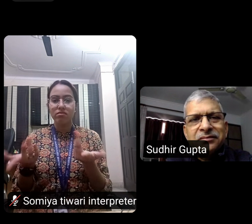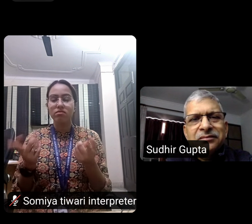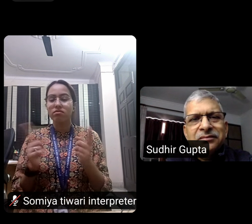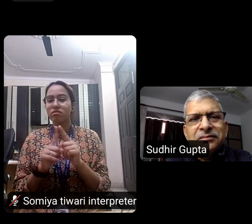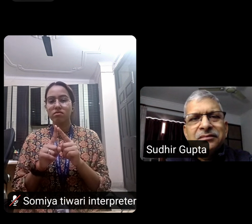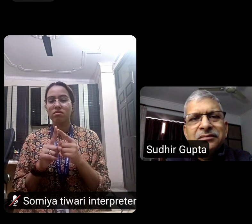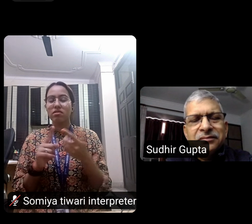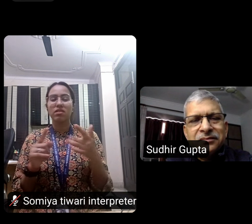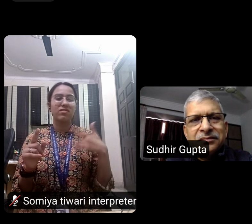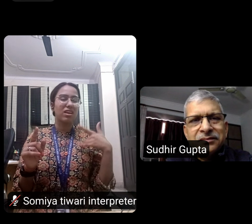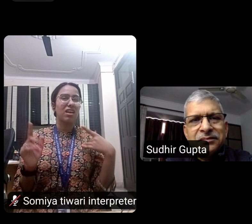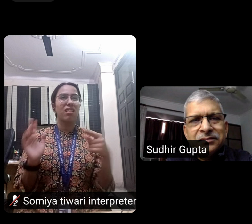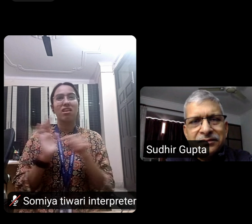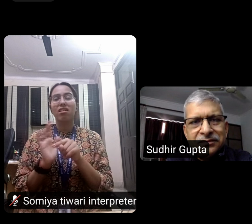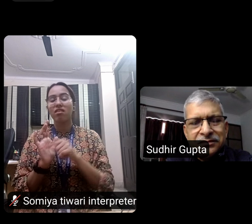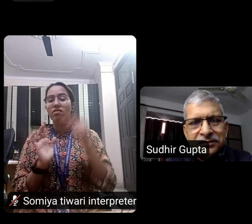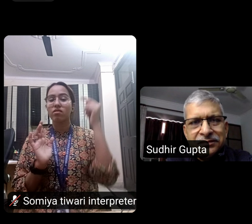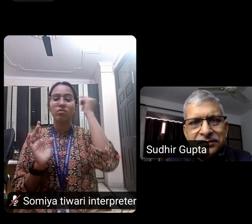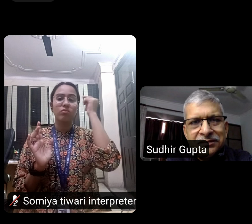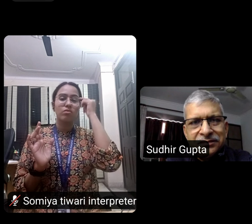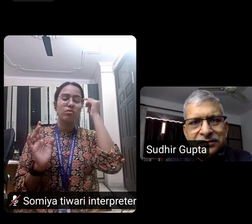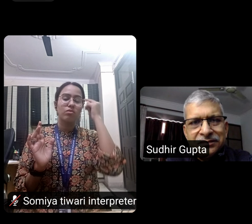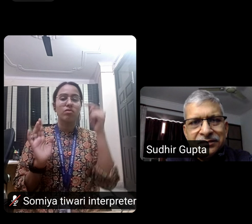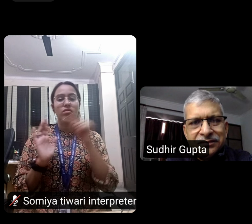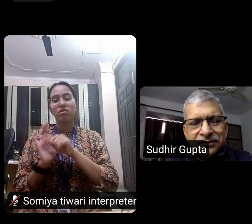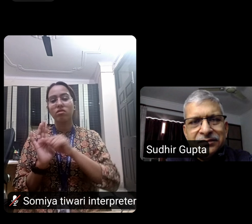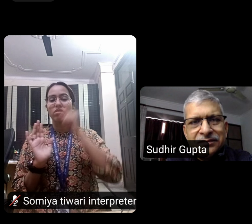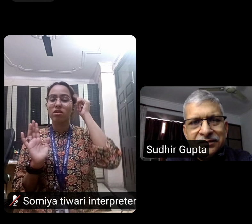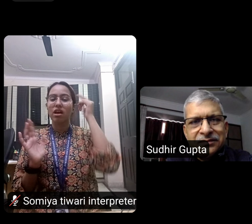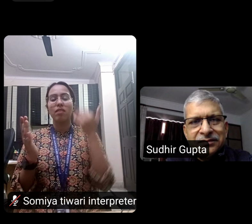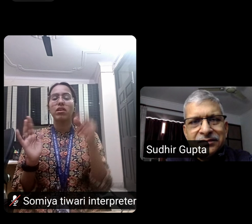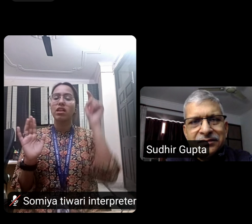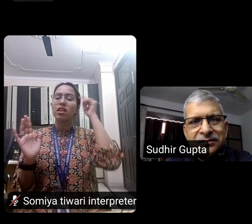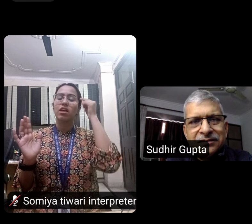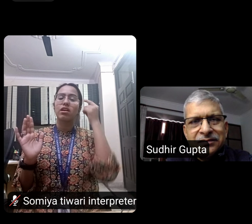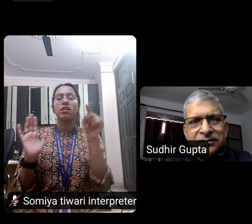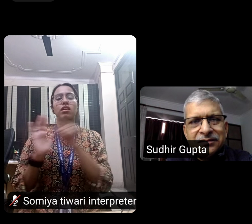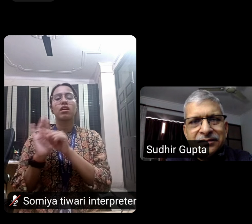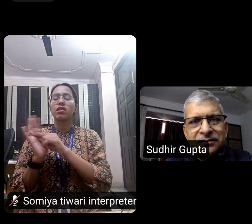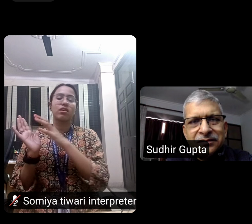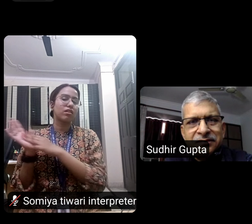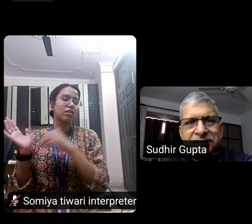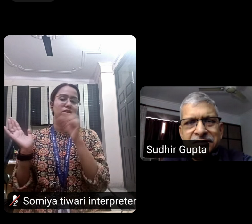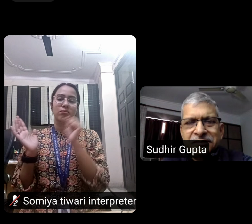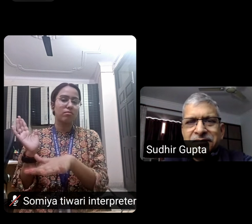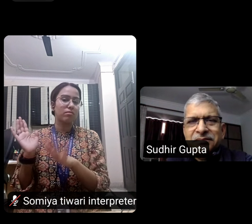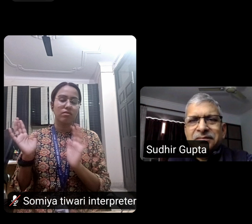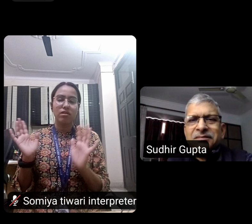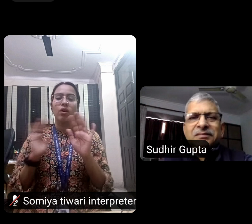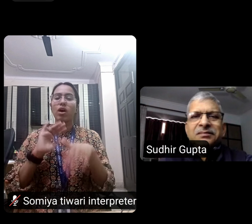सोचा नेगेटिव बहुत पॉइंटिंग आया था, पर हमने सब नेगेटिव हटाया क्योंकि अब रोने से कुछ नहीं होगा सर।